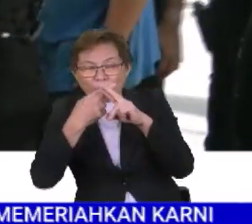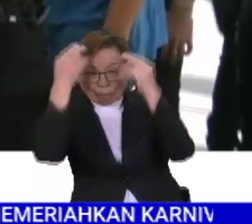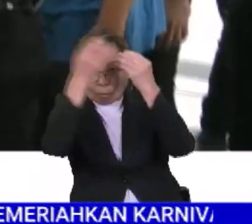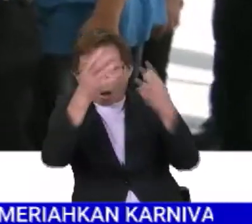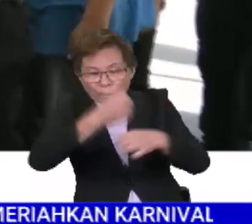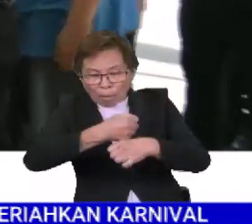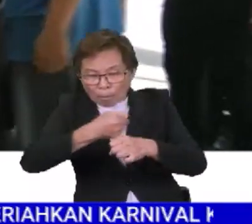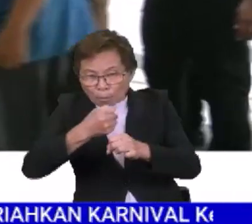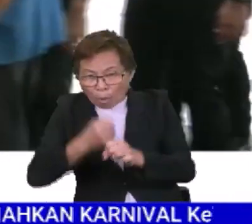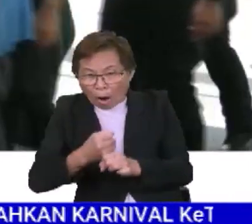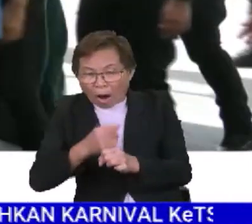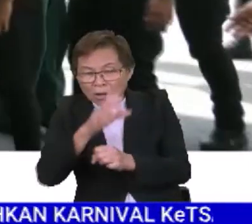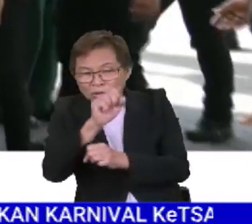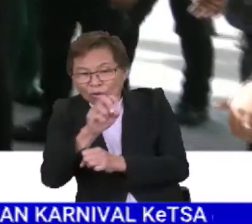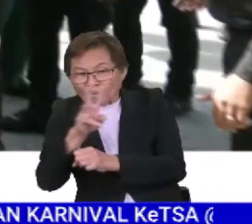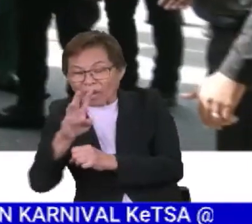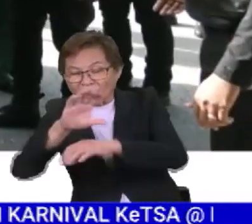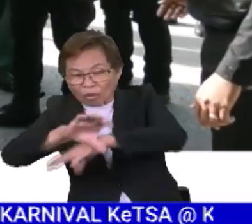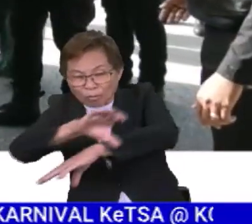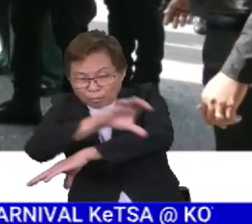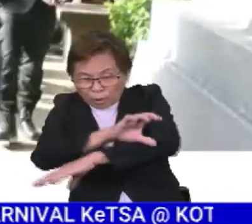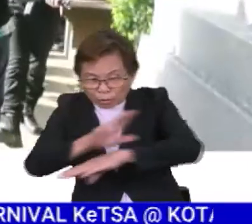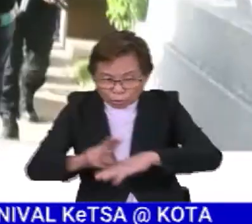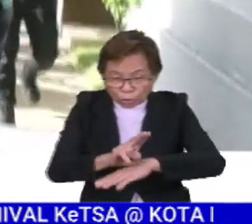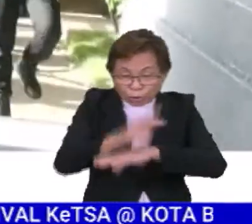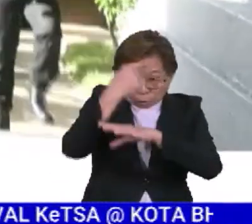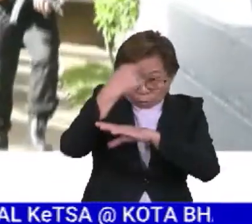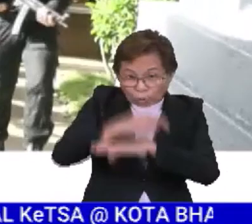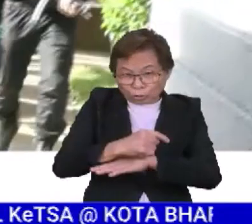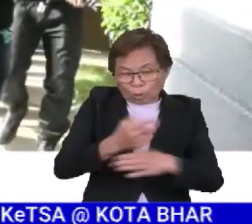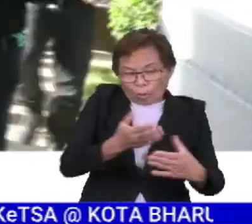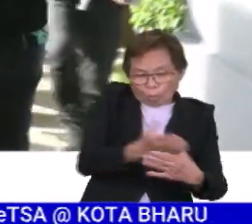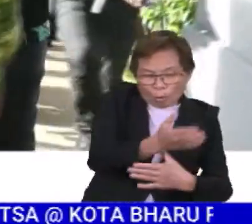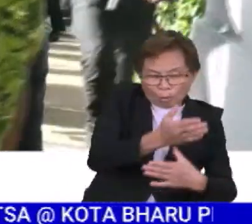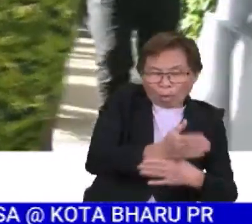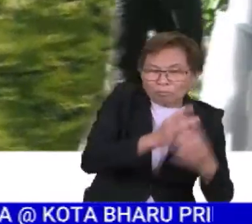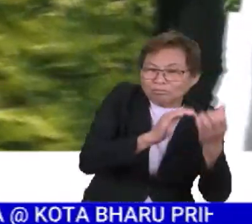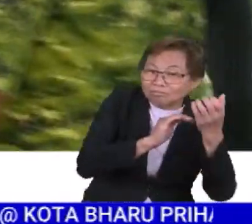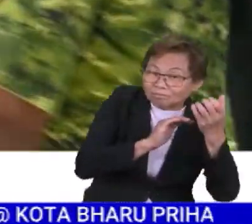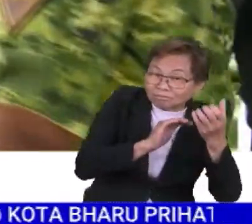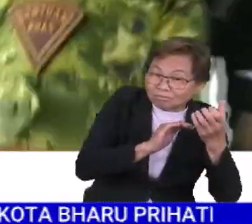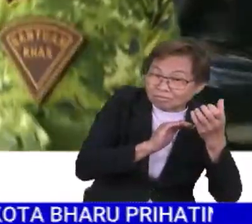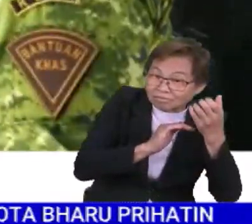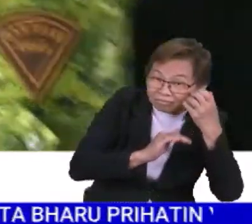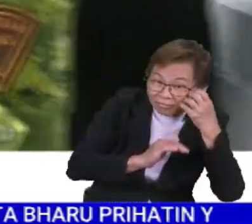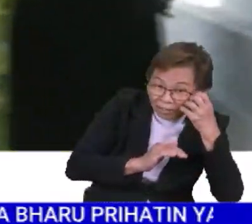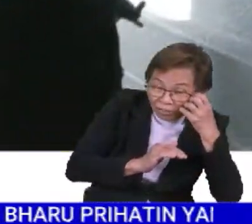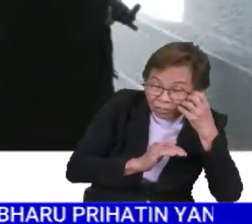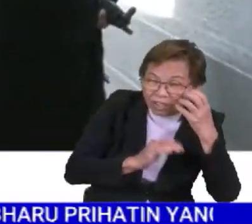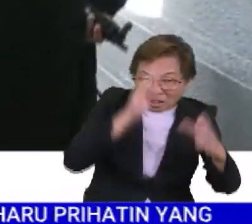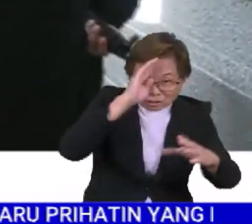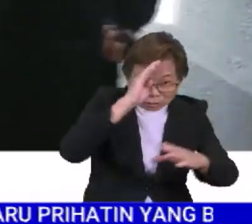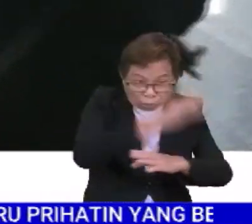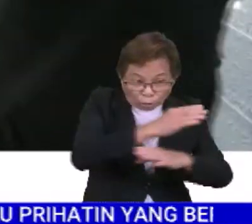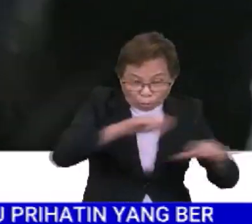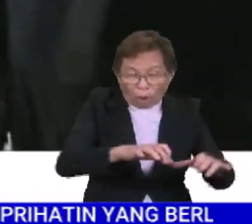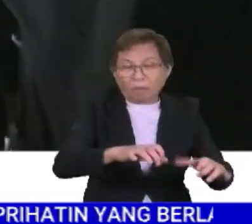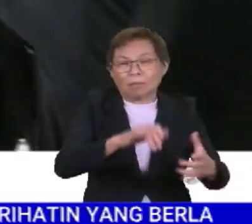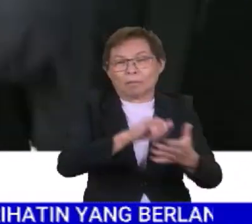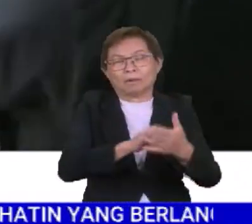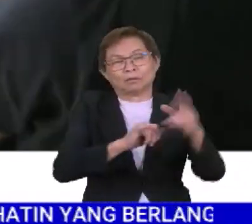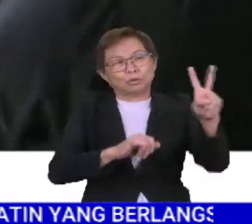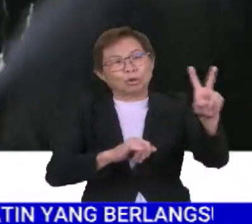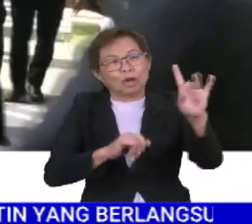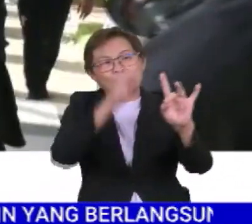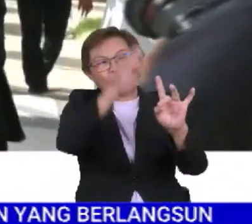dan menyayat hati Frisian komputer yang digunakan untuk menggodam telepon bimbing mereka dituduh melakukan perbuatan itu pada